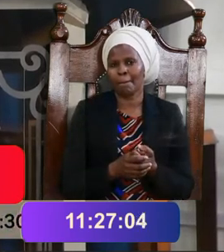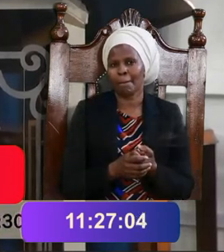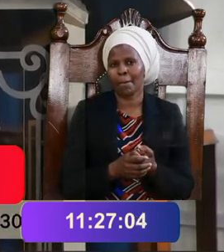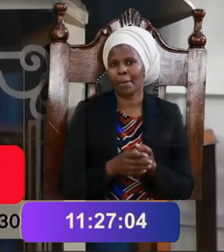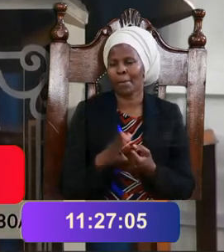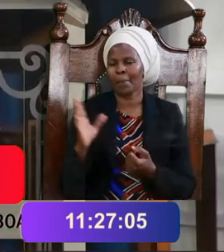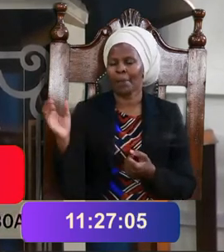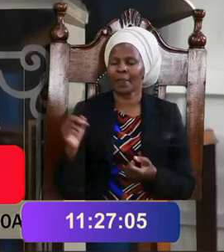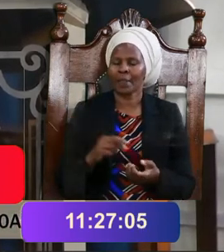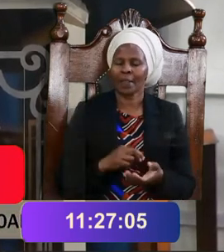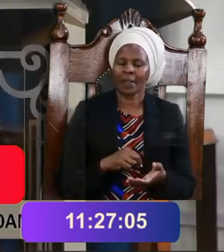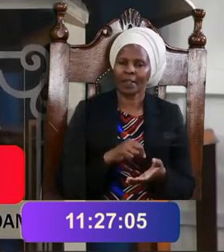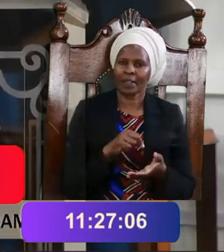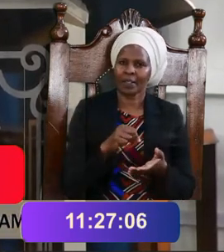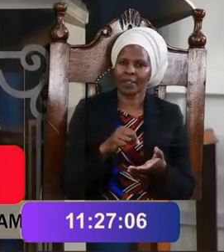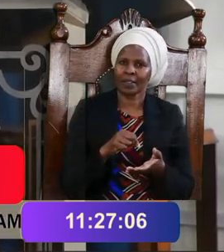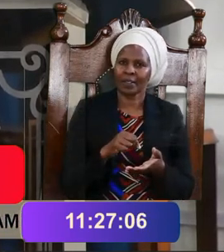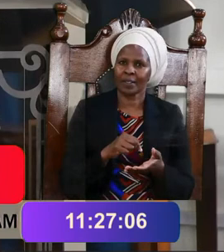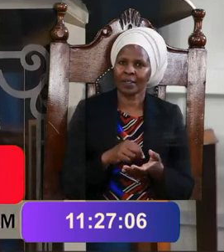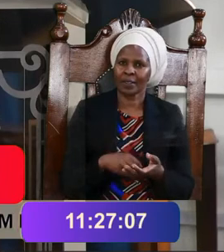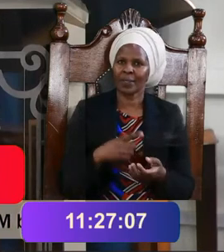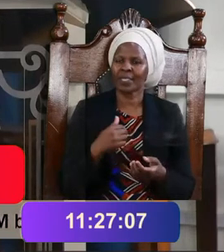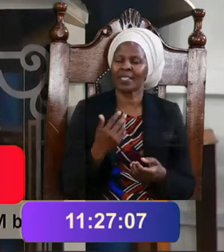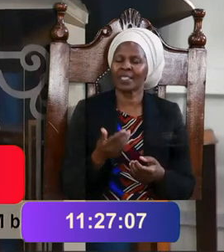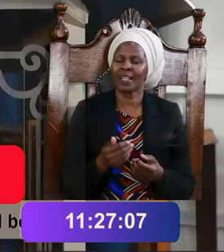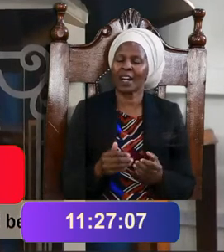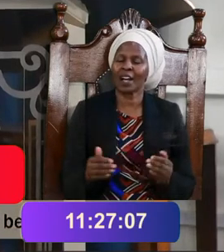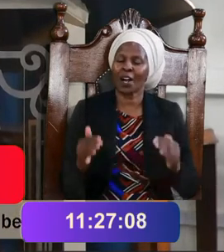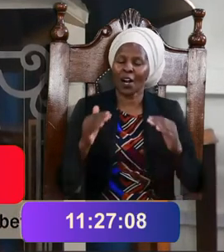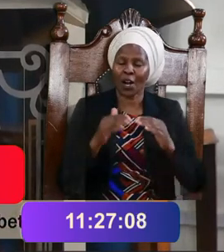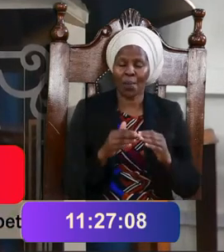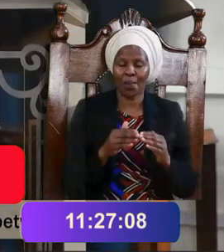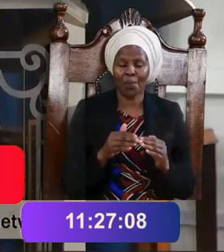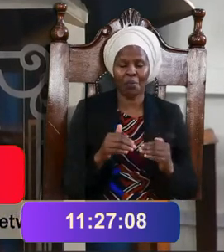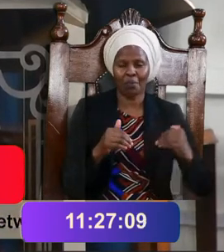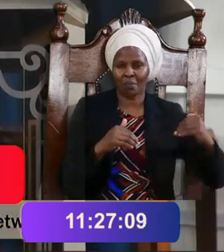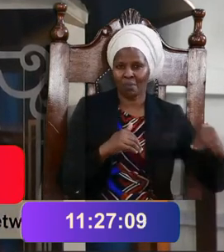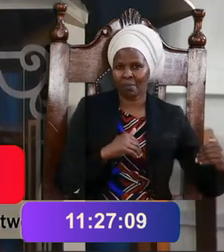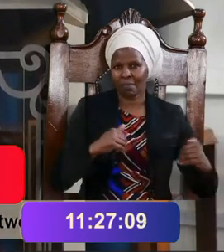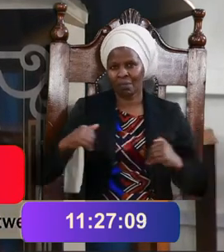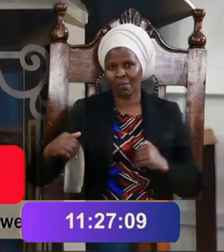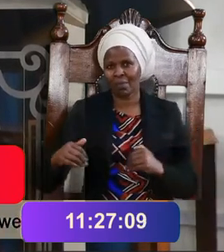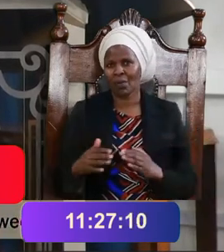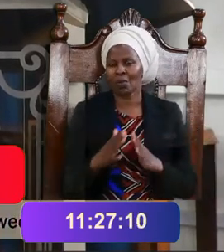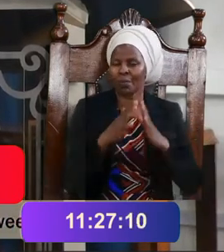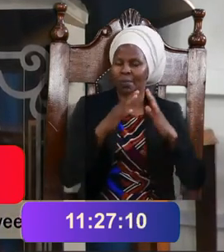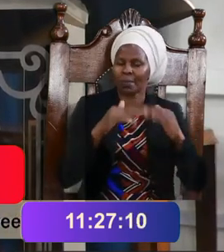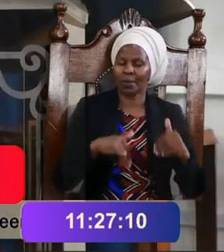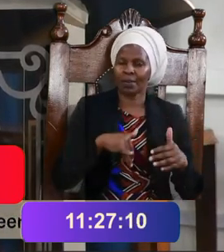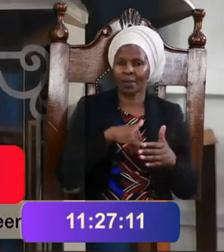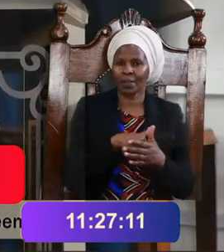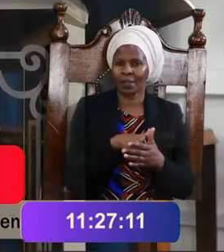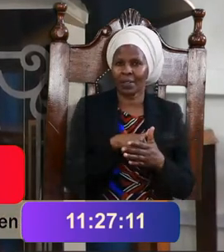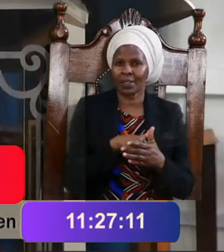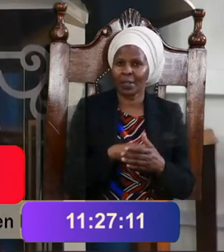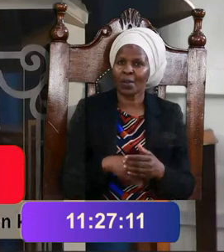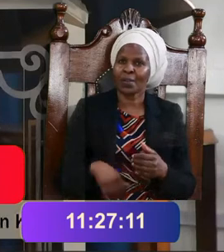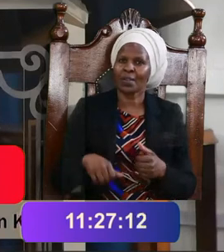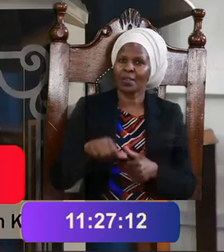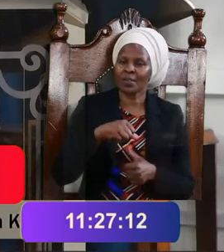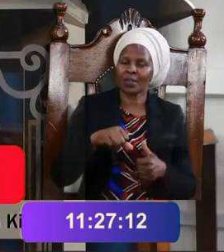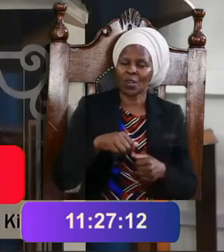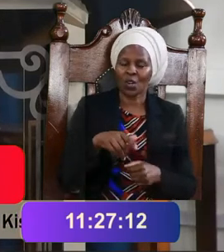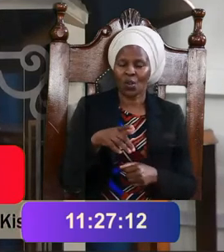Nimeandikwa, nami nitapiga kambi yangu pande zote za nyumba yangu ili kuwapangia